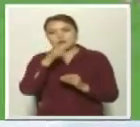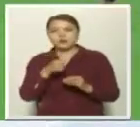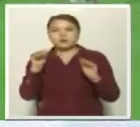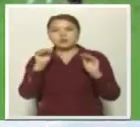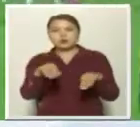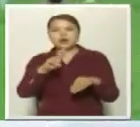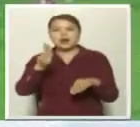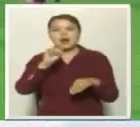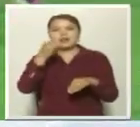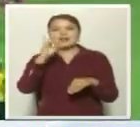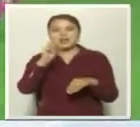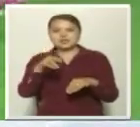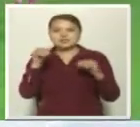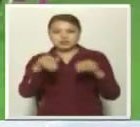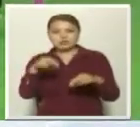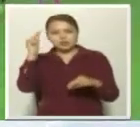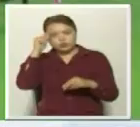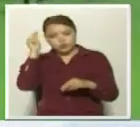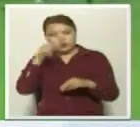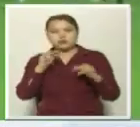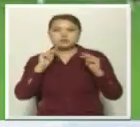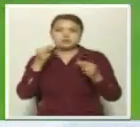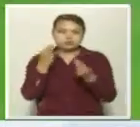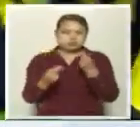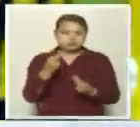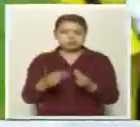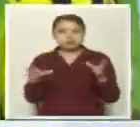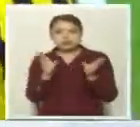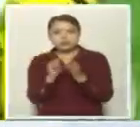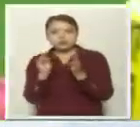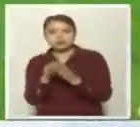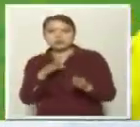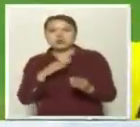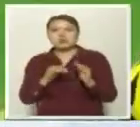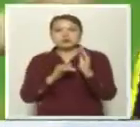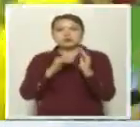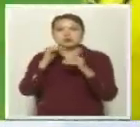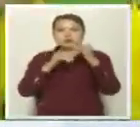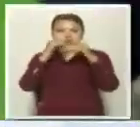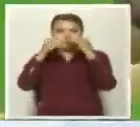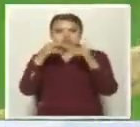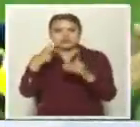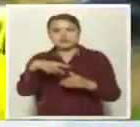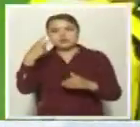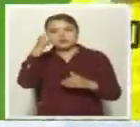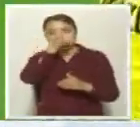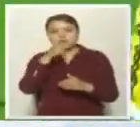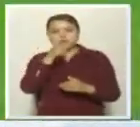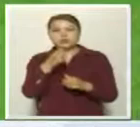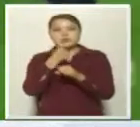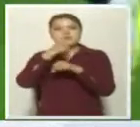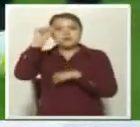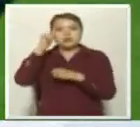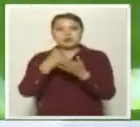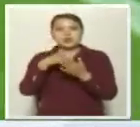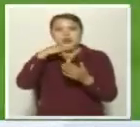Академию «Кайрат». С тех пор выступал за молодежную сборную алматинского клуба, а затем за основную команду. В 2020 году стал чемпионом страны